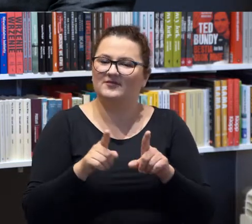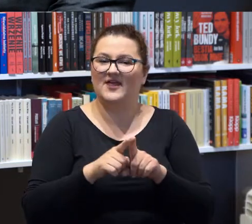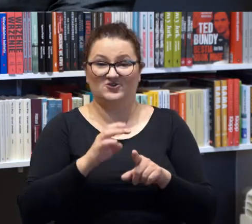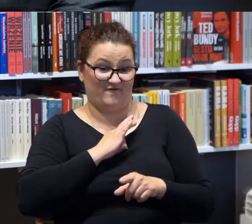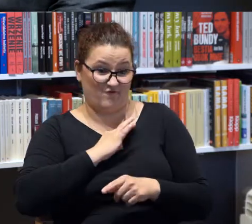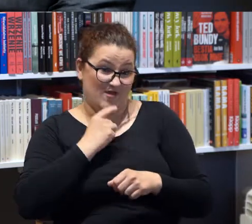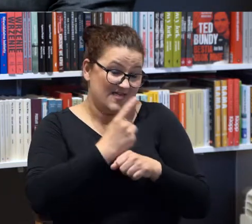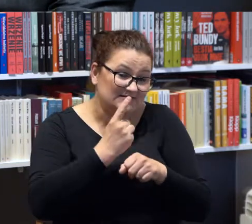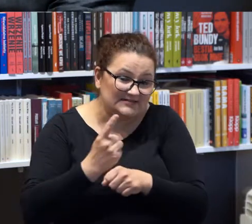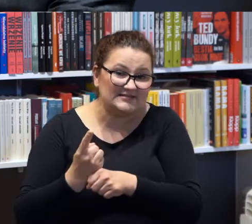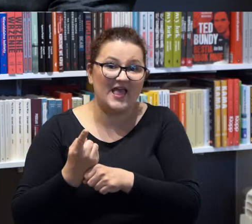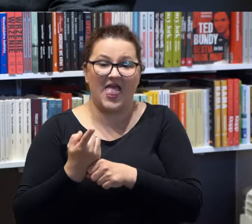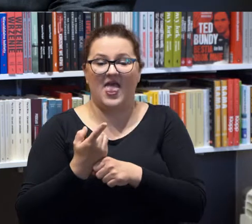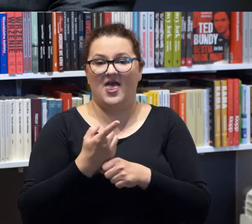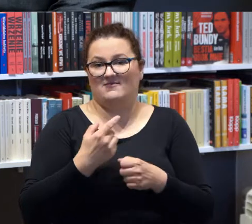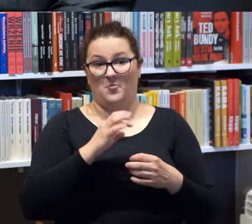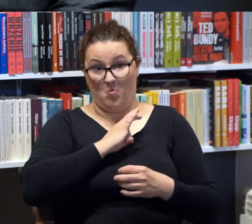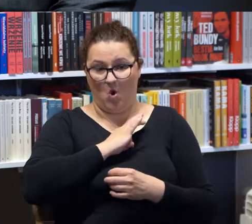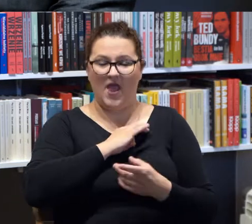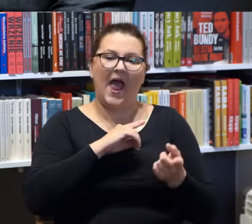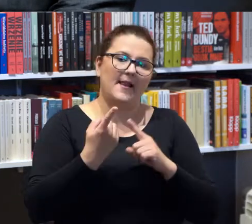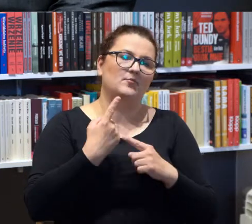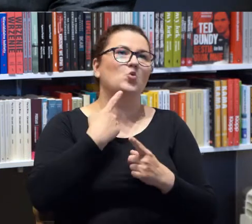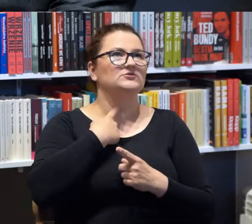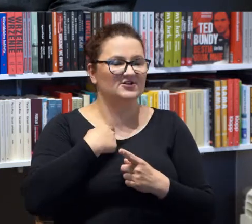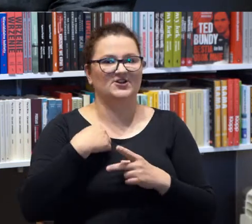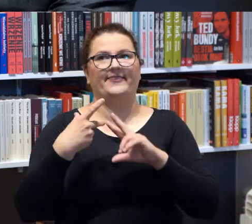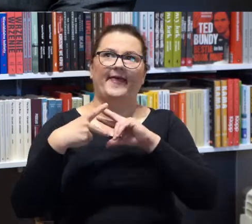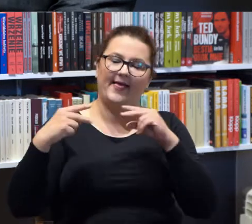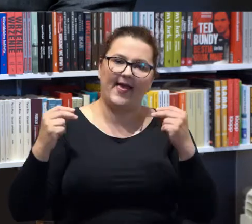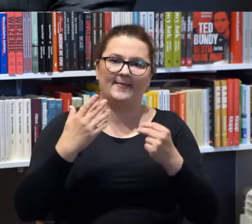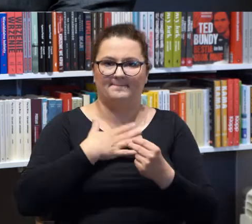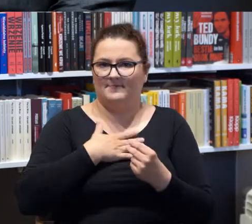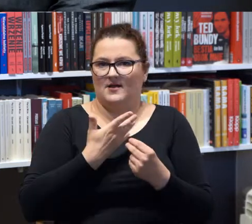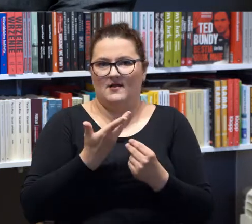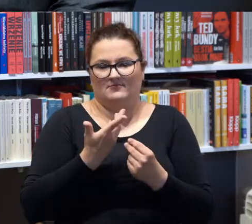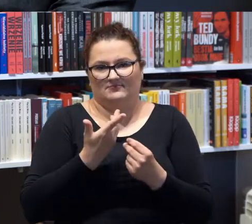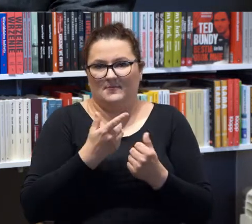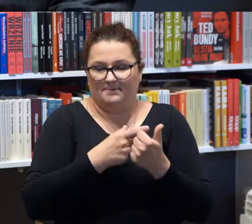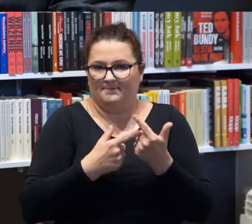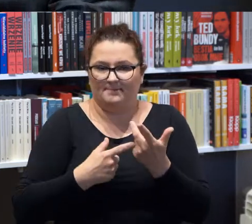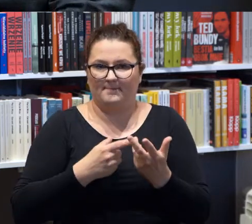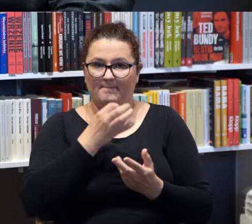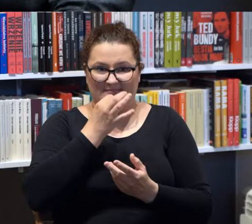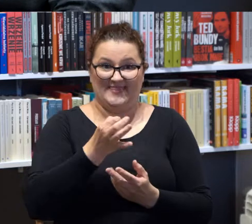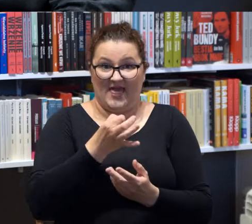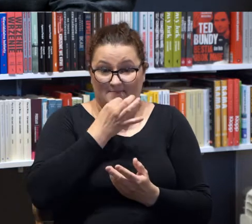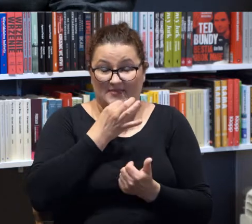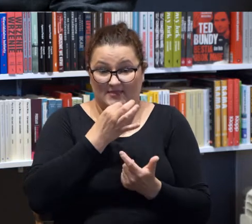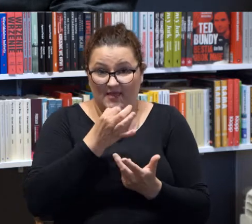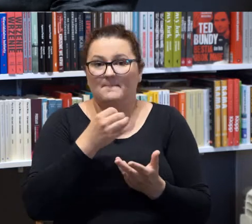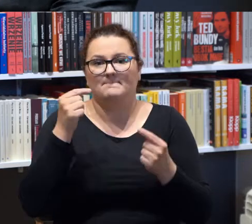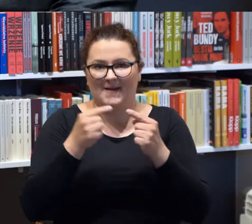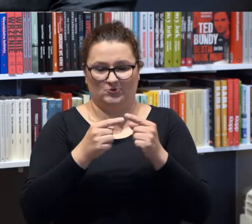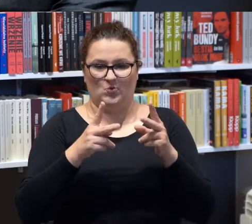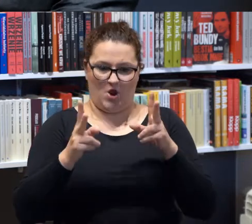są moje, a na ile na przykład to dzieło uzależnienia genów i tak dalej. Te wszystkie pytania, one mogłyby paść tylko w określonym momencie historii. I